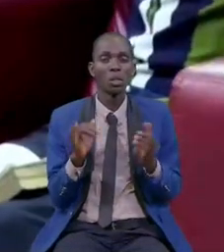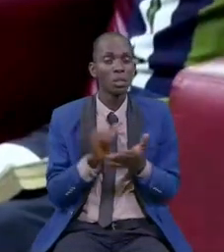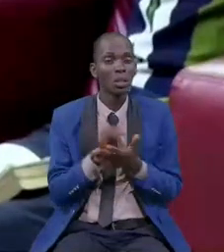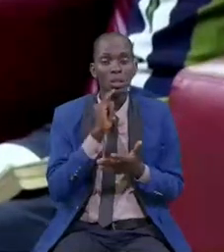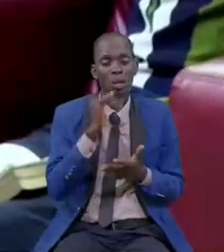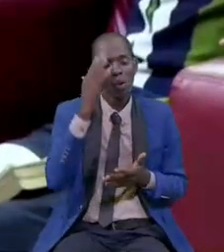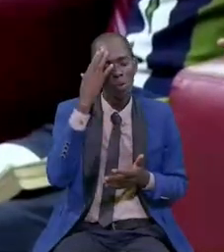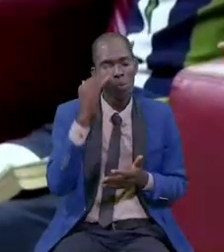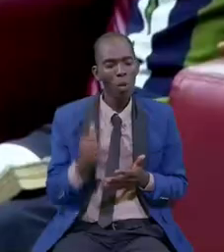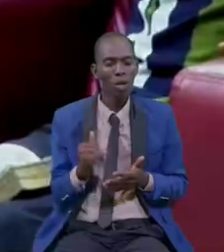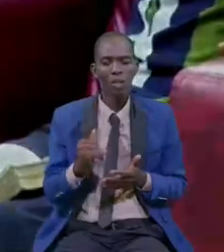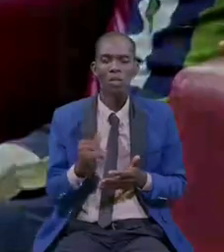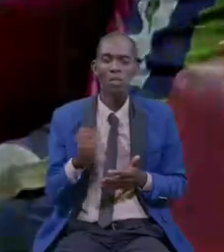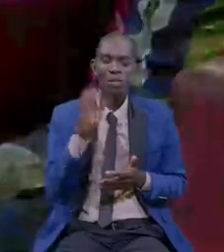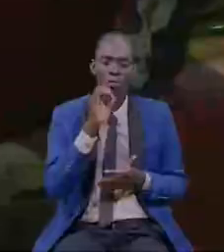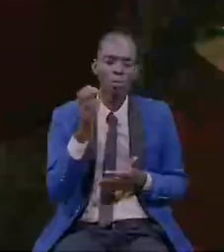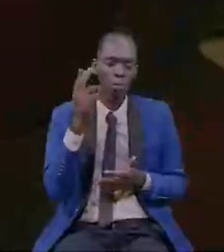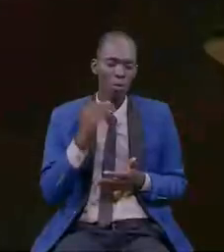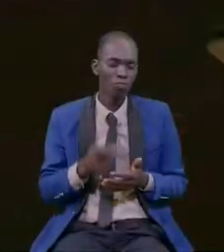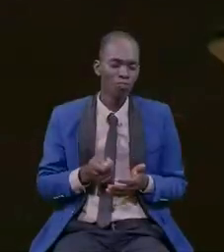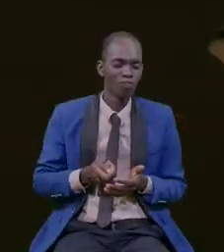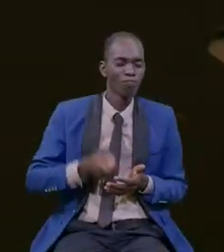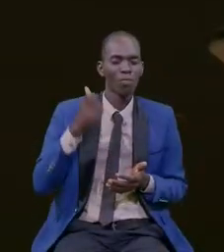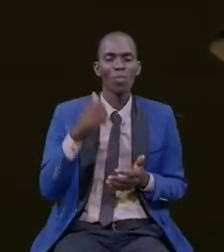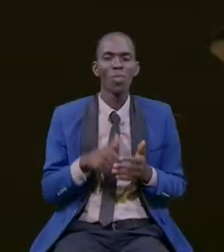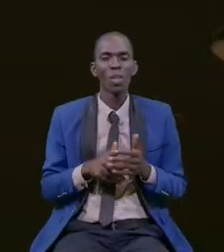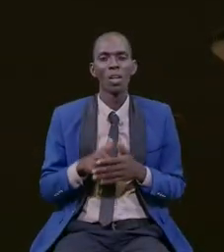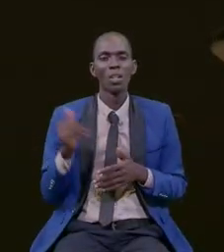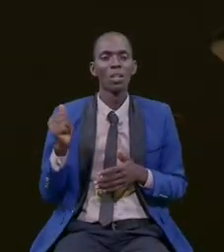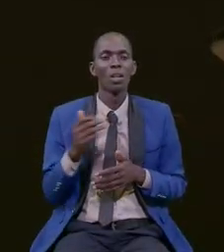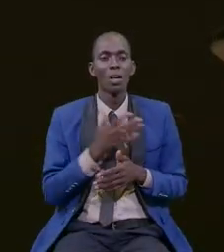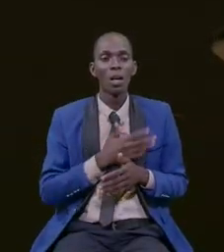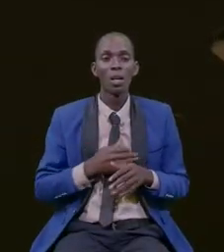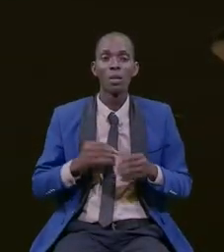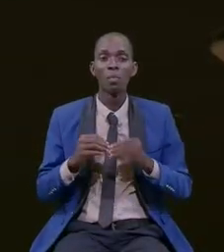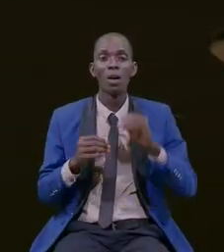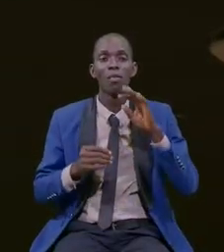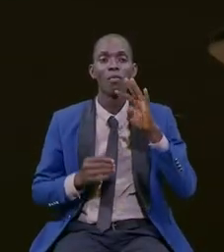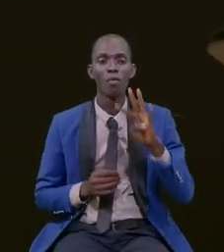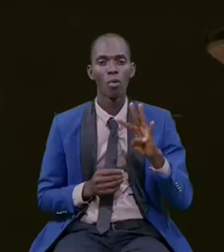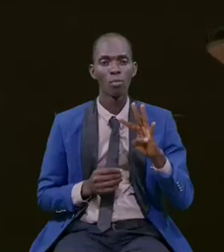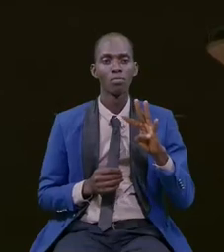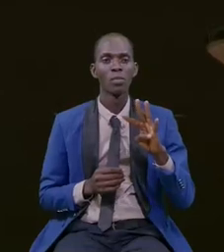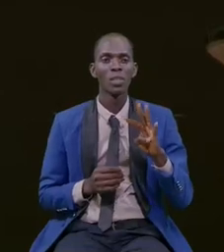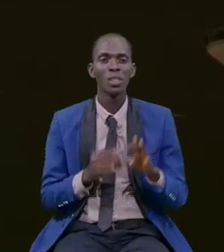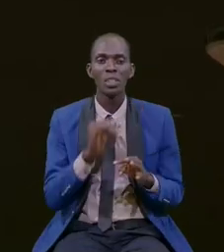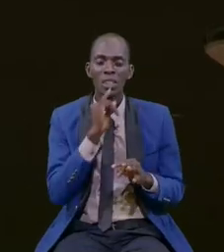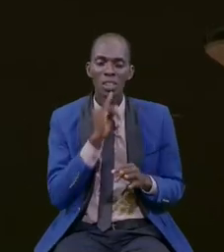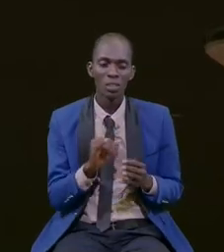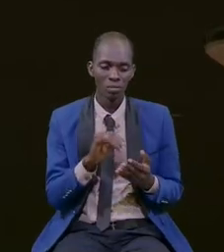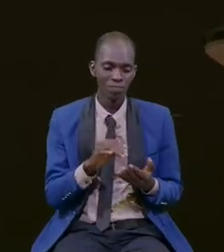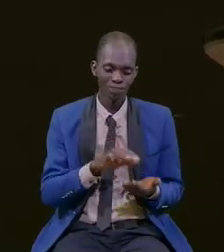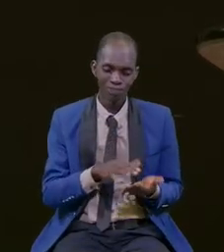expulsé de la grâce suffisante parce que il a il était tombé dans la conscience morte il